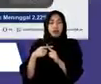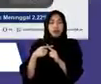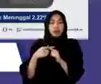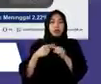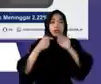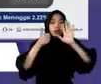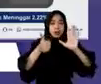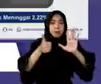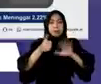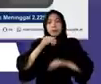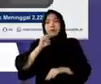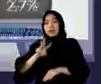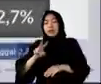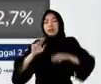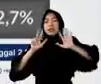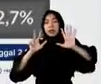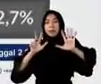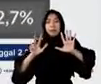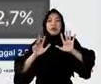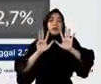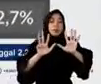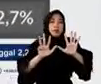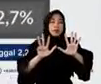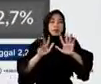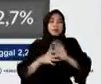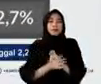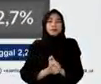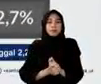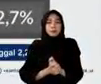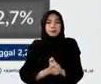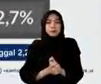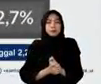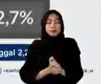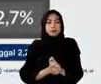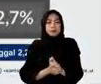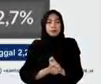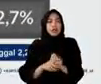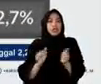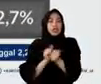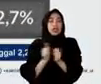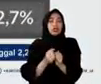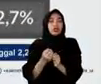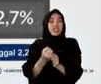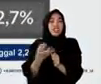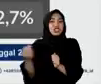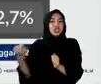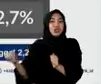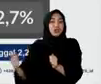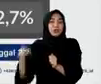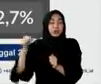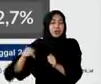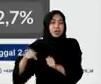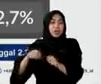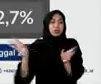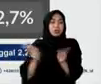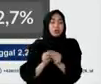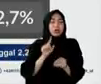sebesar 6.389, di mana jumlah kasus aktif sekarang